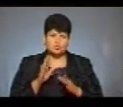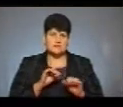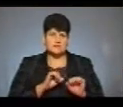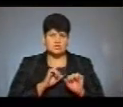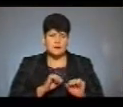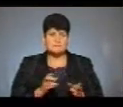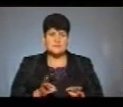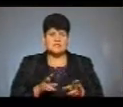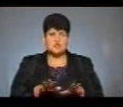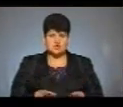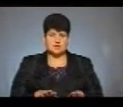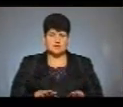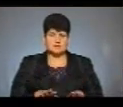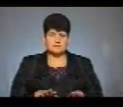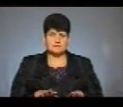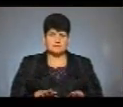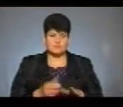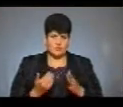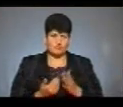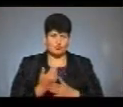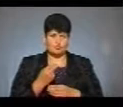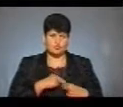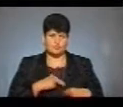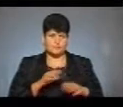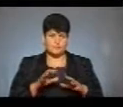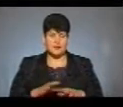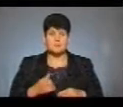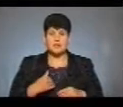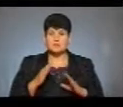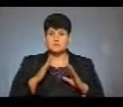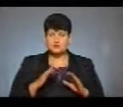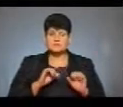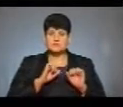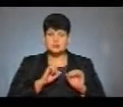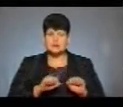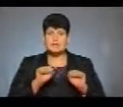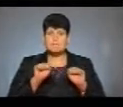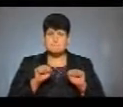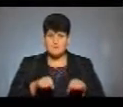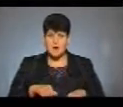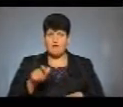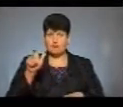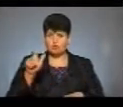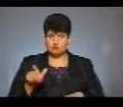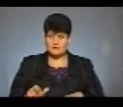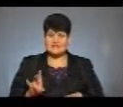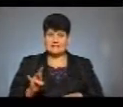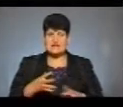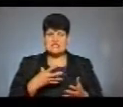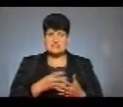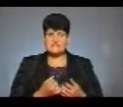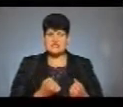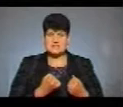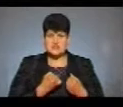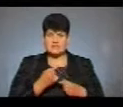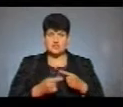аби залишились в новому трудовому кодексі? По-перше, ми будемо відстоювати право людини на свій захист через